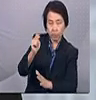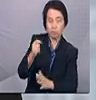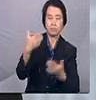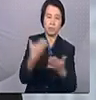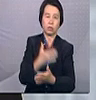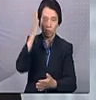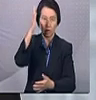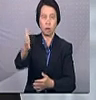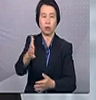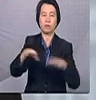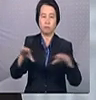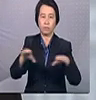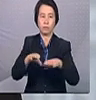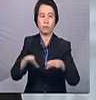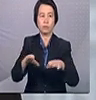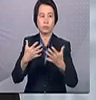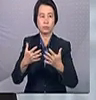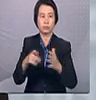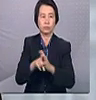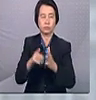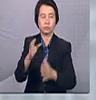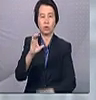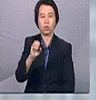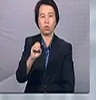kita akan laksanakan perolehan.